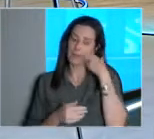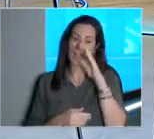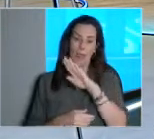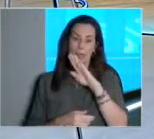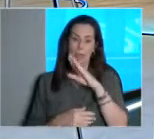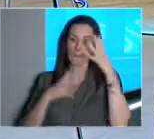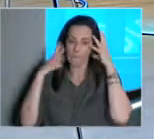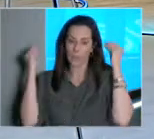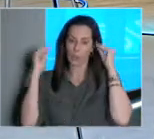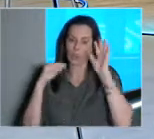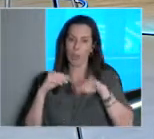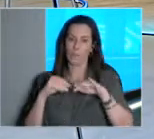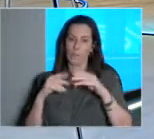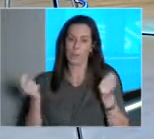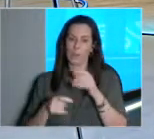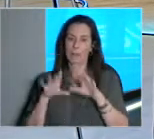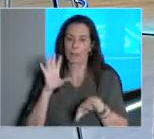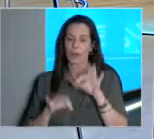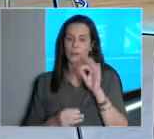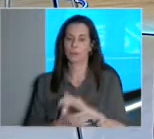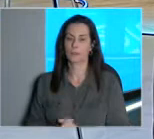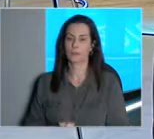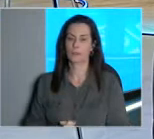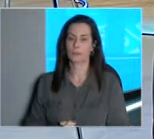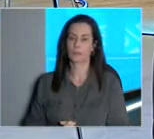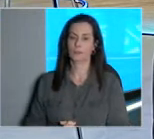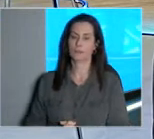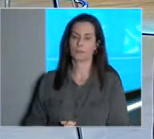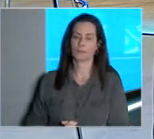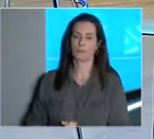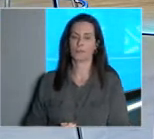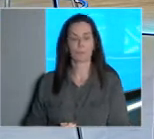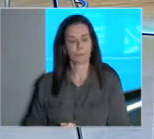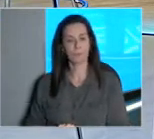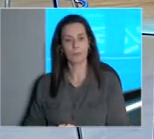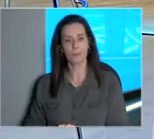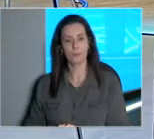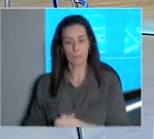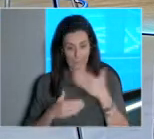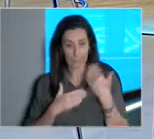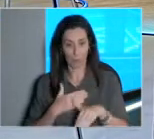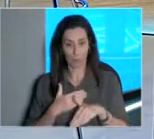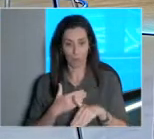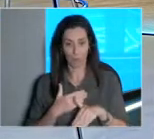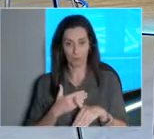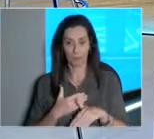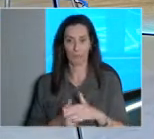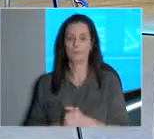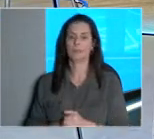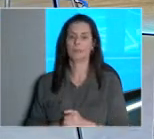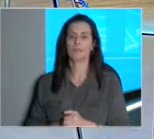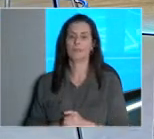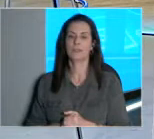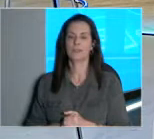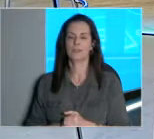לדוד בן גוריון גם בקמפיין הבחירות שלו. כן, בהחלט. טוב, סיימנו. טוב, שרון